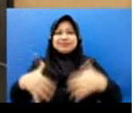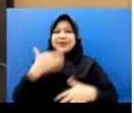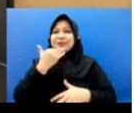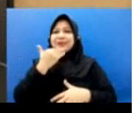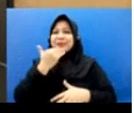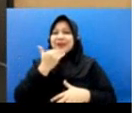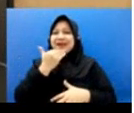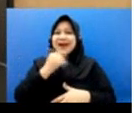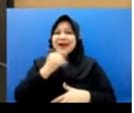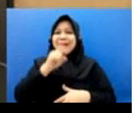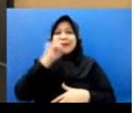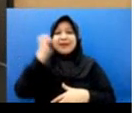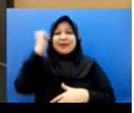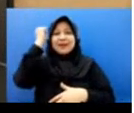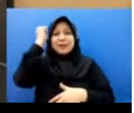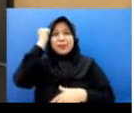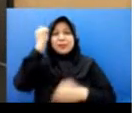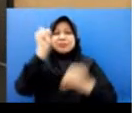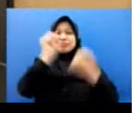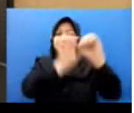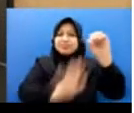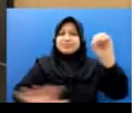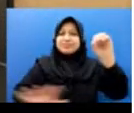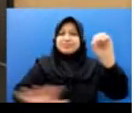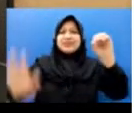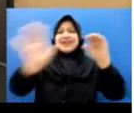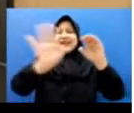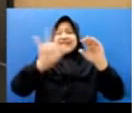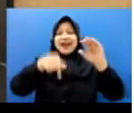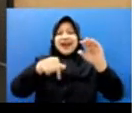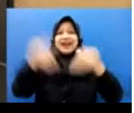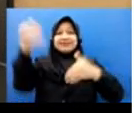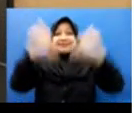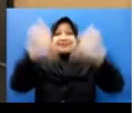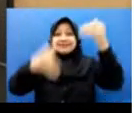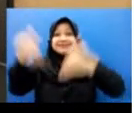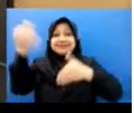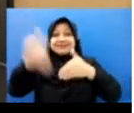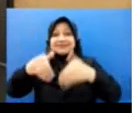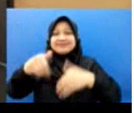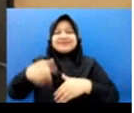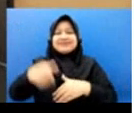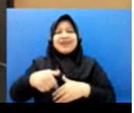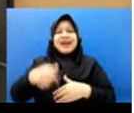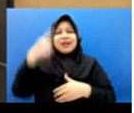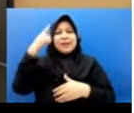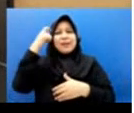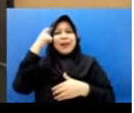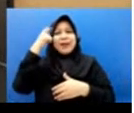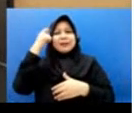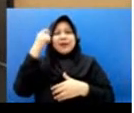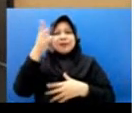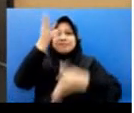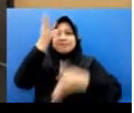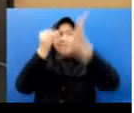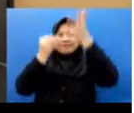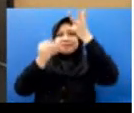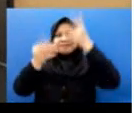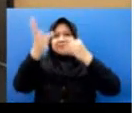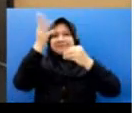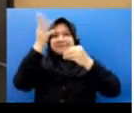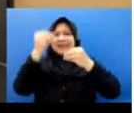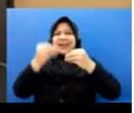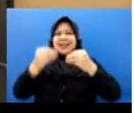seluruh Nusantara yang sedang hadir pada siang hari ini bisa mengambil pelajarannya dan juga terpacu untuk juga mungkin mempraktekkan